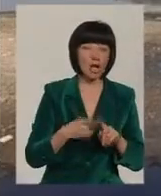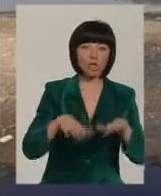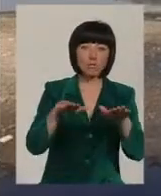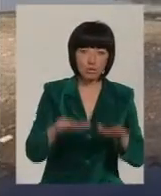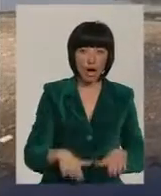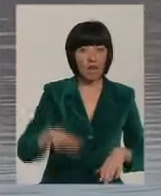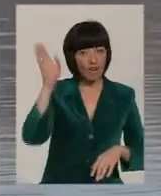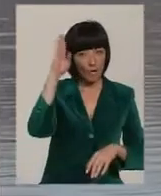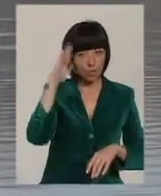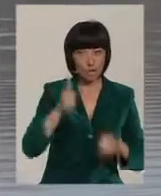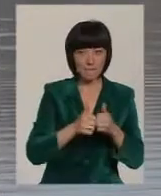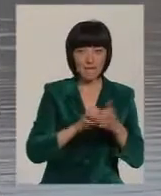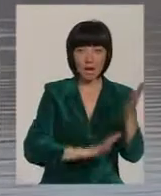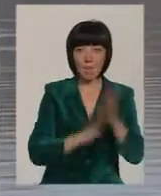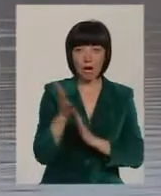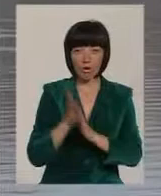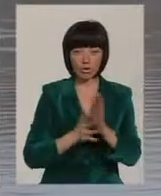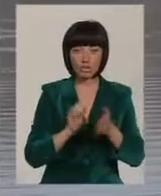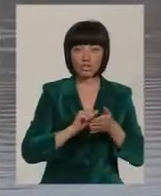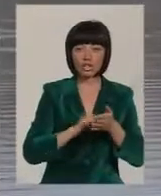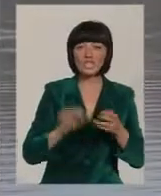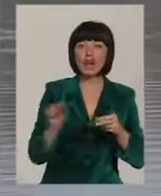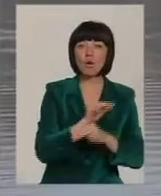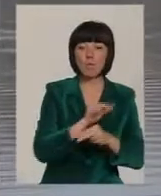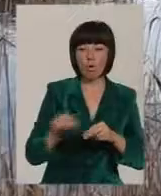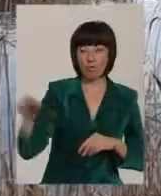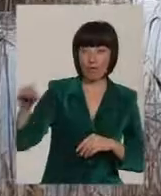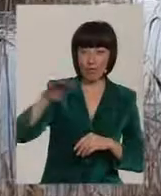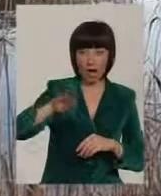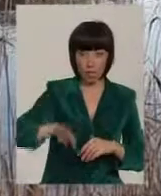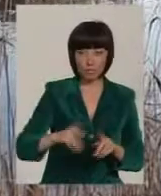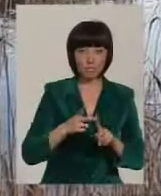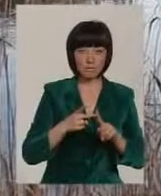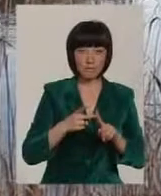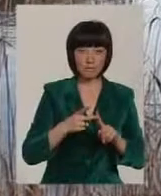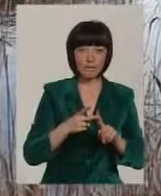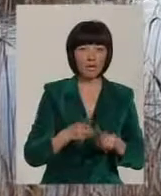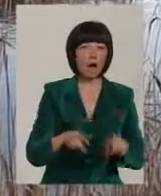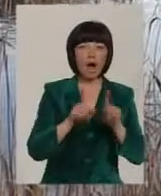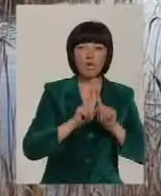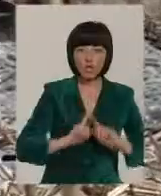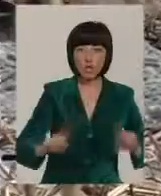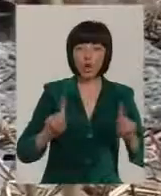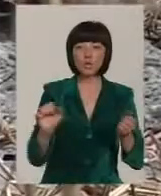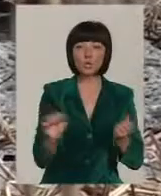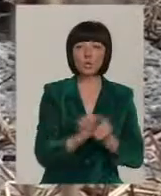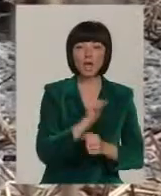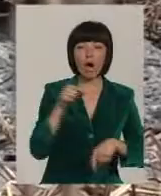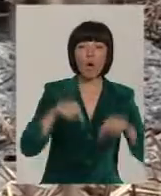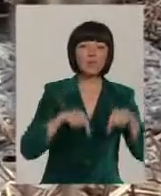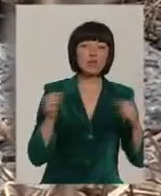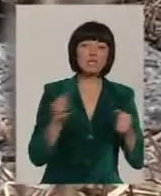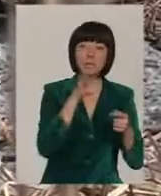у водосховищі біля парку імені Чекмана через ремонт набережної. По-друге, аномально сухий осінньо-зимовий